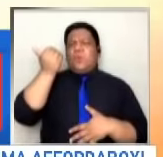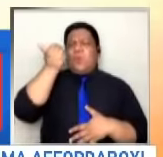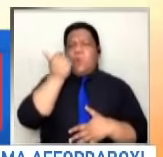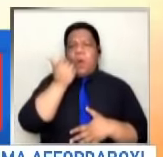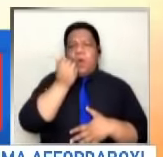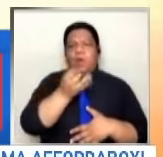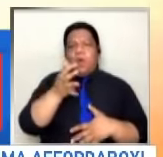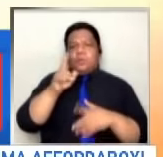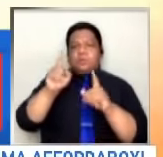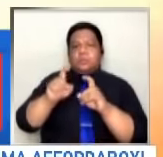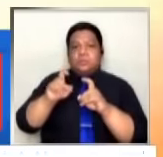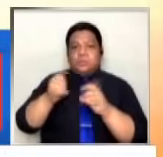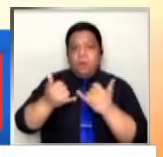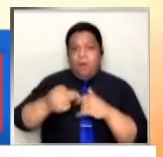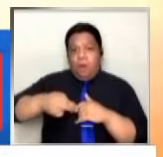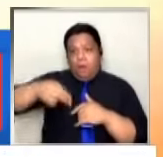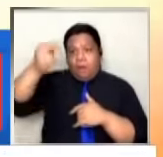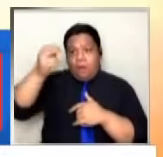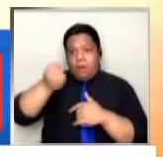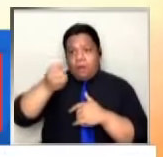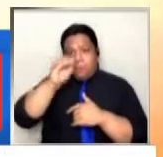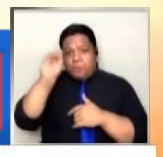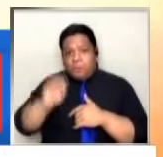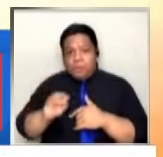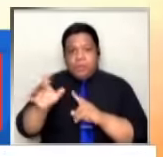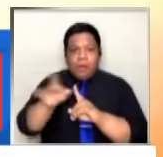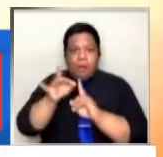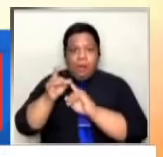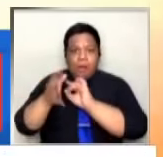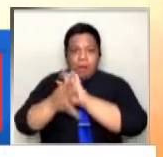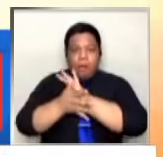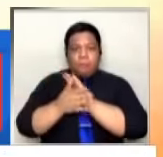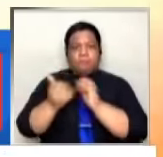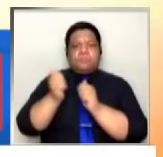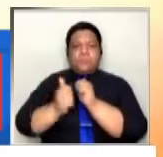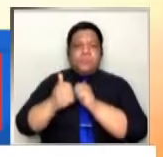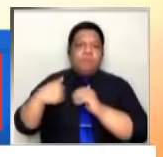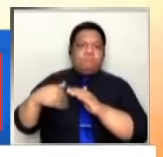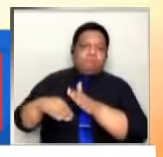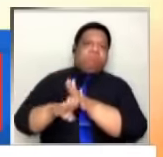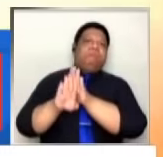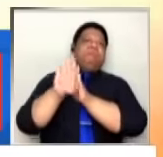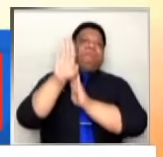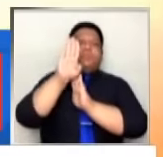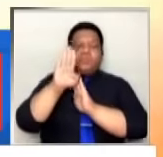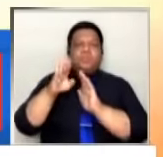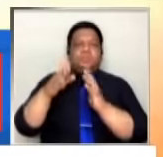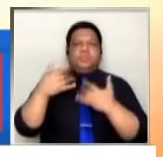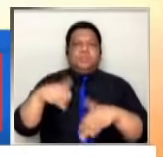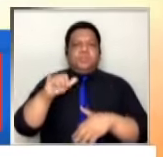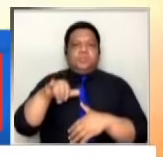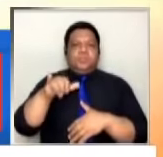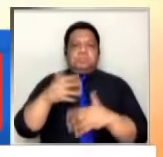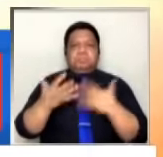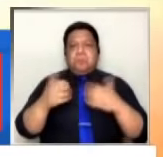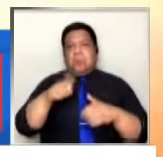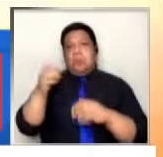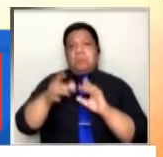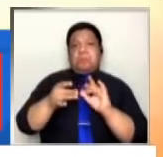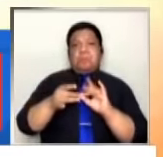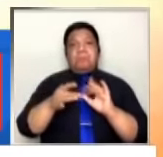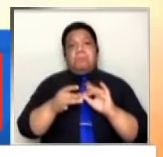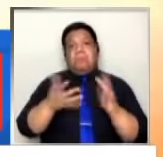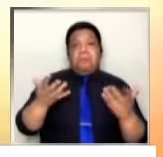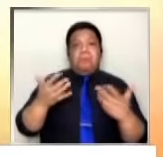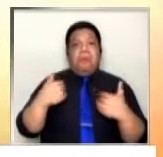mataas yung positivity rate, it means na definitely may surge tayo. Kasi minsan sinasabi ng iba, baka dahil nag-contact